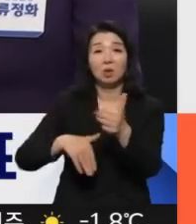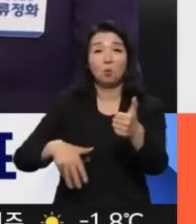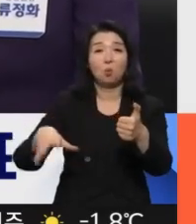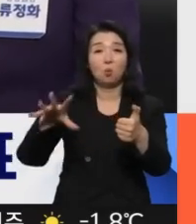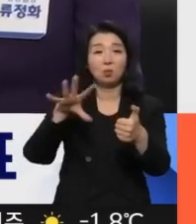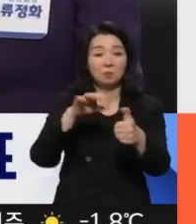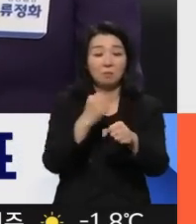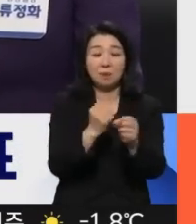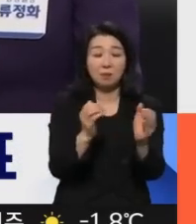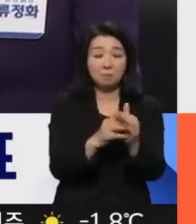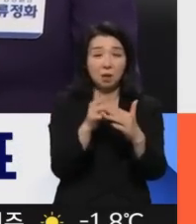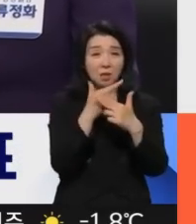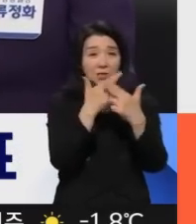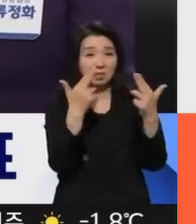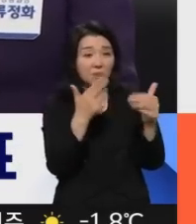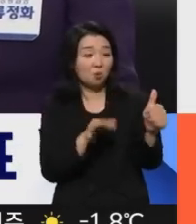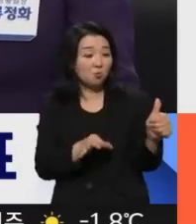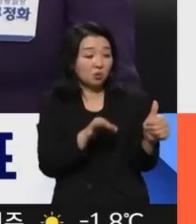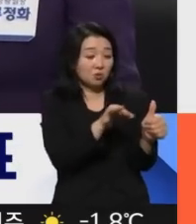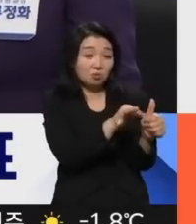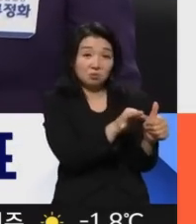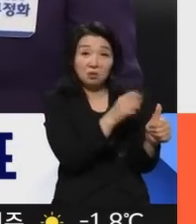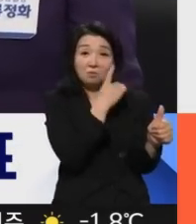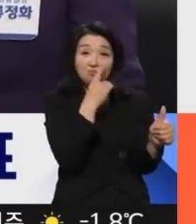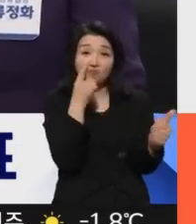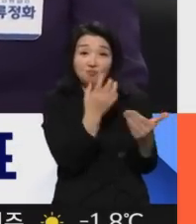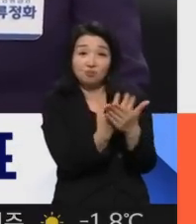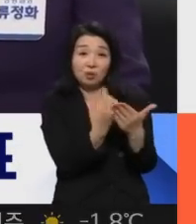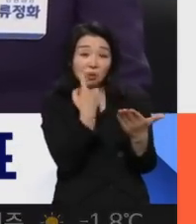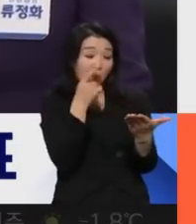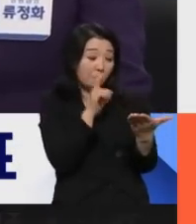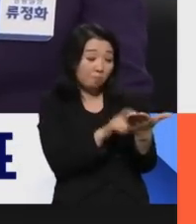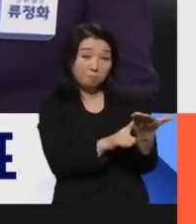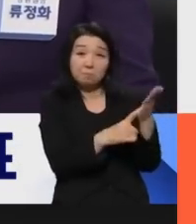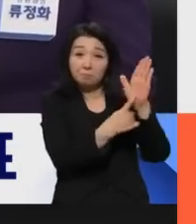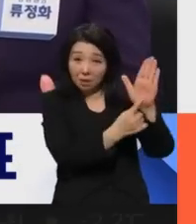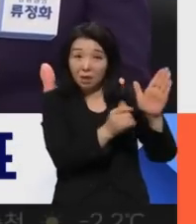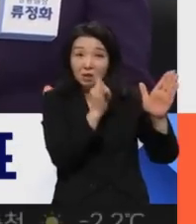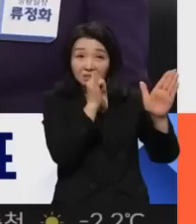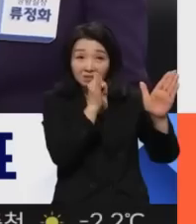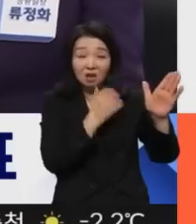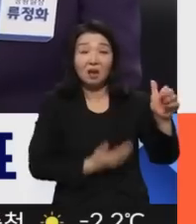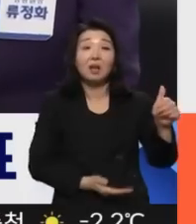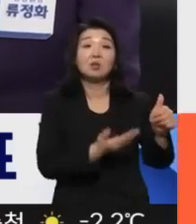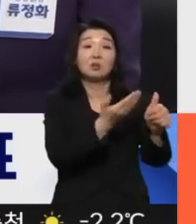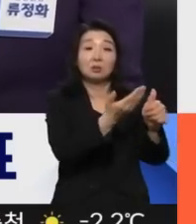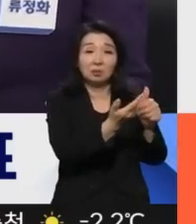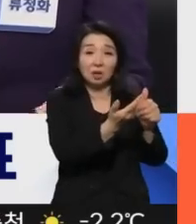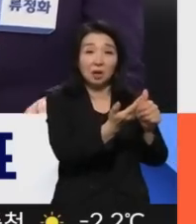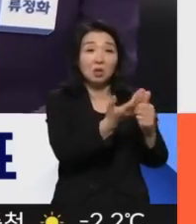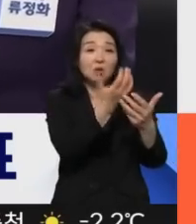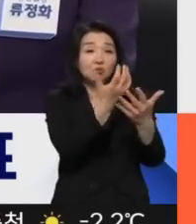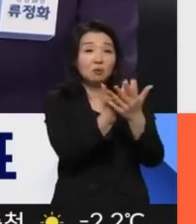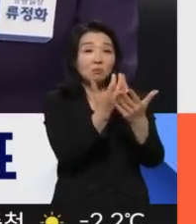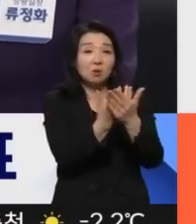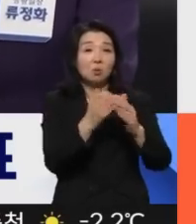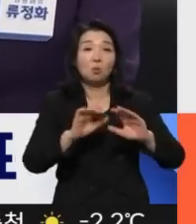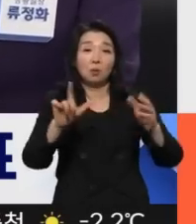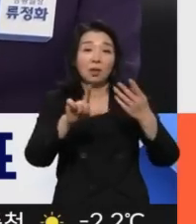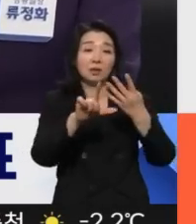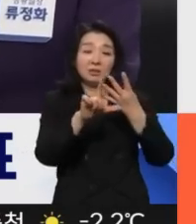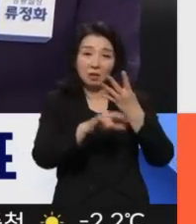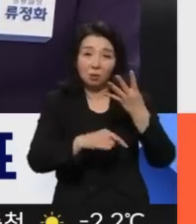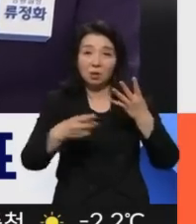원을 조성해서 이재명 후보 측에 전달했다는 물증이 새로 발견됐다는 보도가 있어서 알려드린다라면서 위 문건은